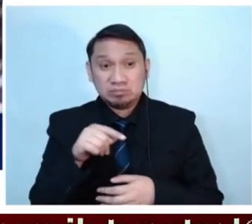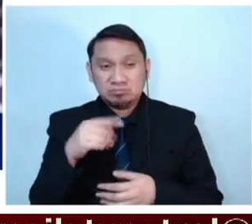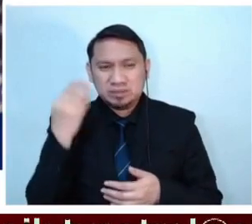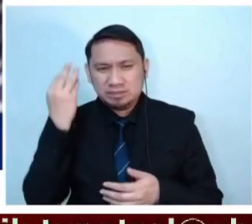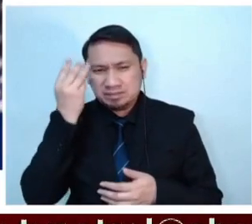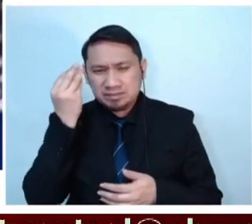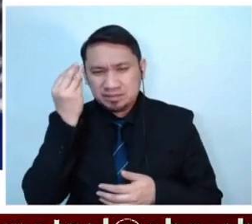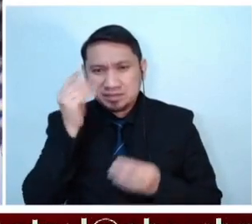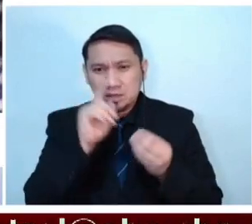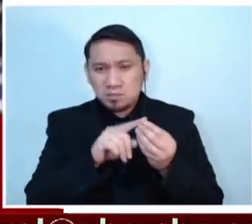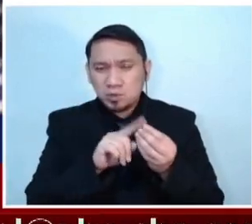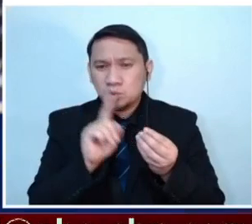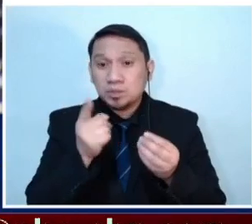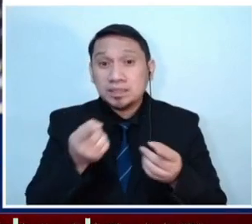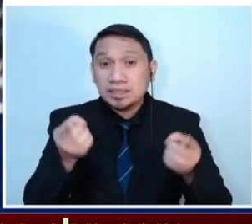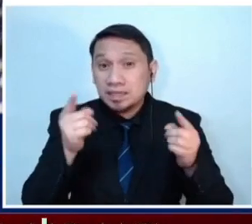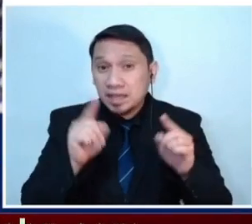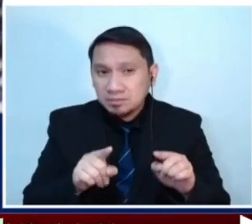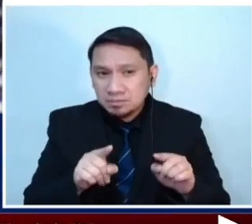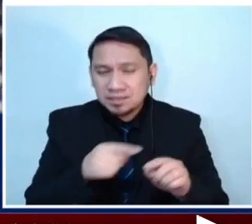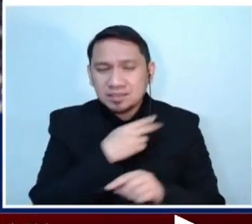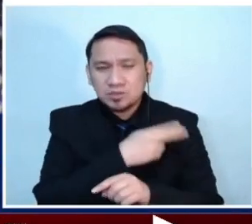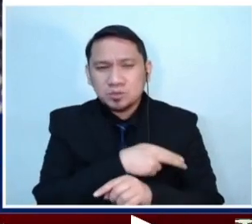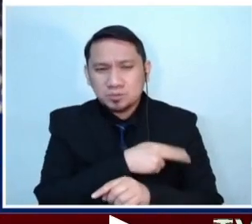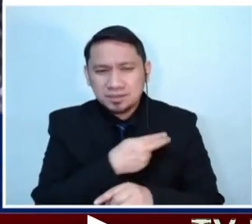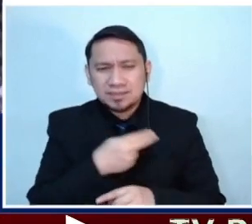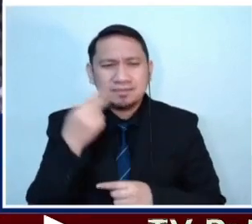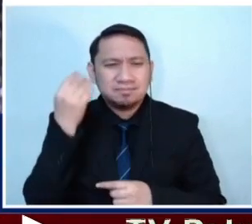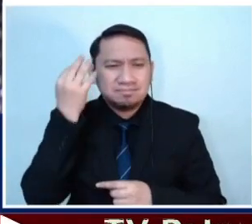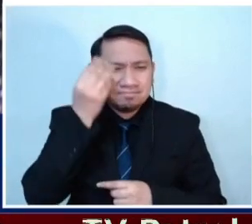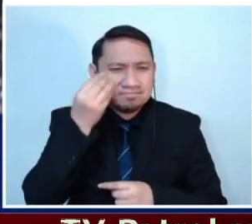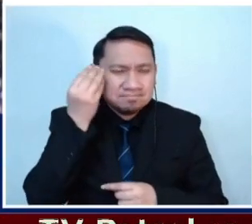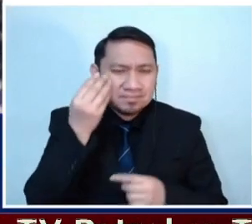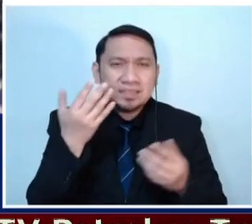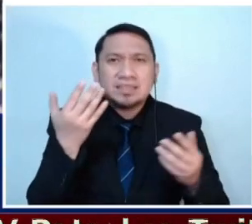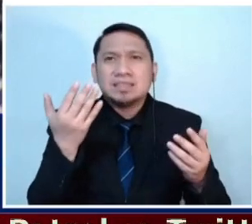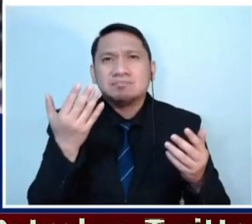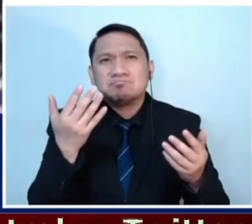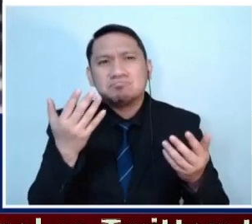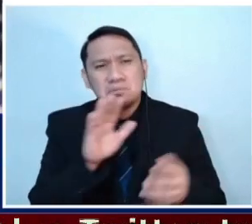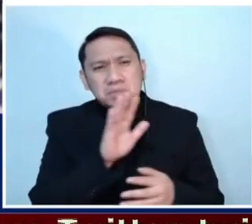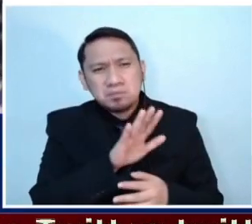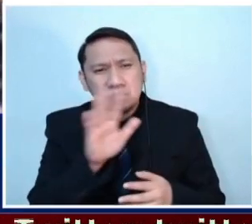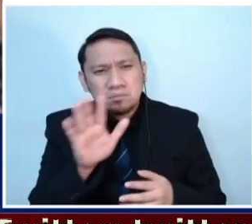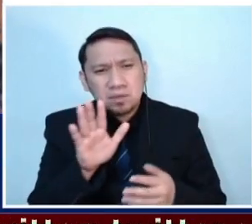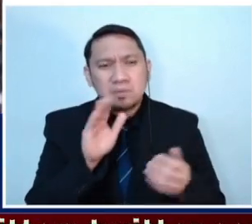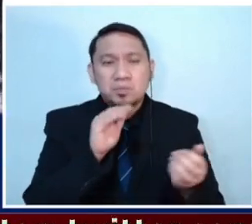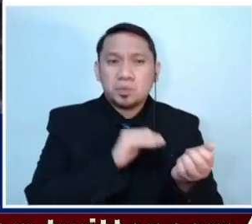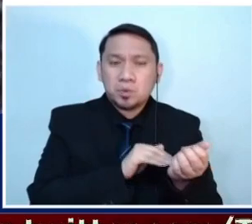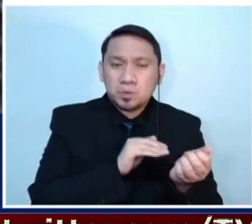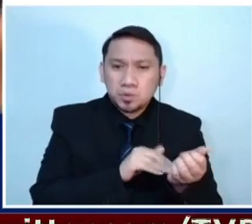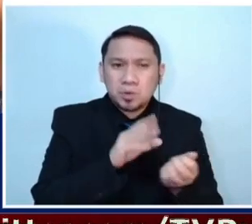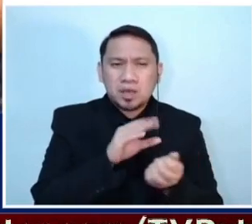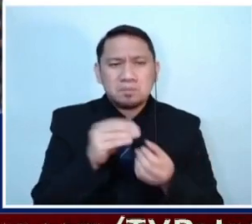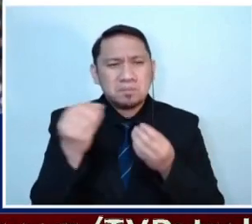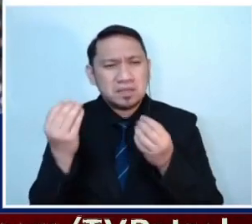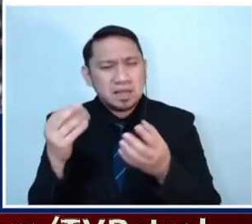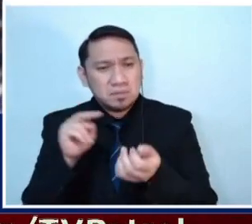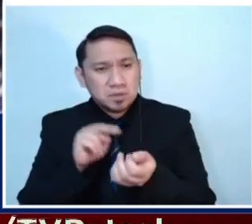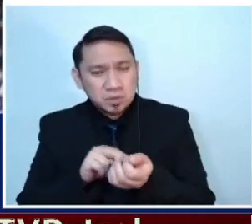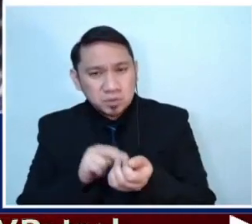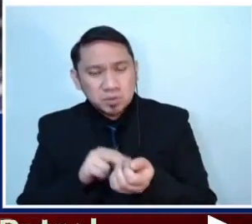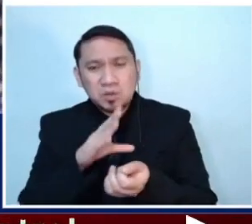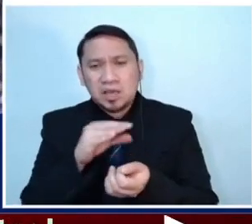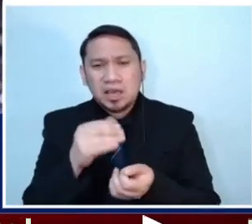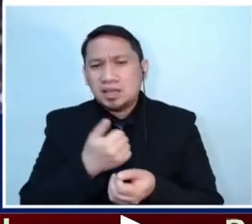sa mga hospital. So around 55 doctors and a lot of nurses at saka iba pang mga allied